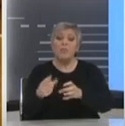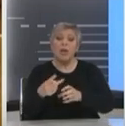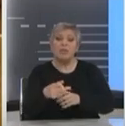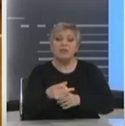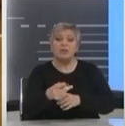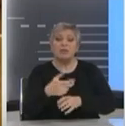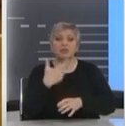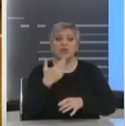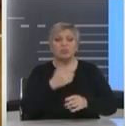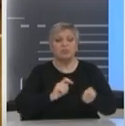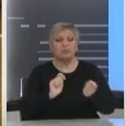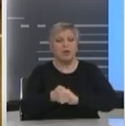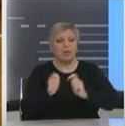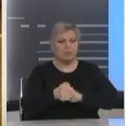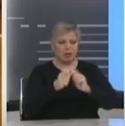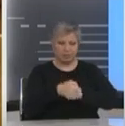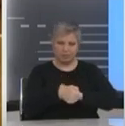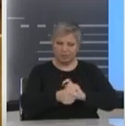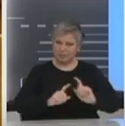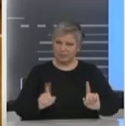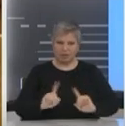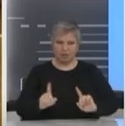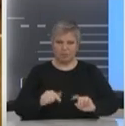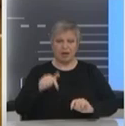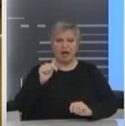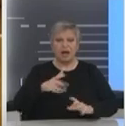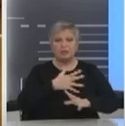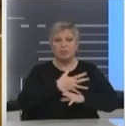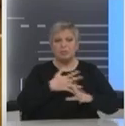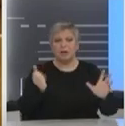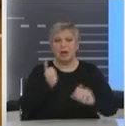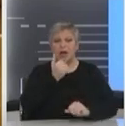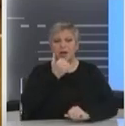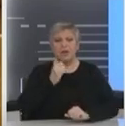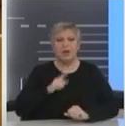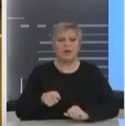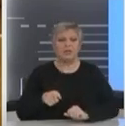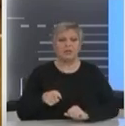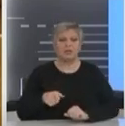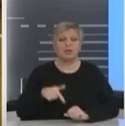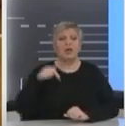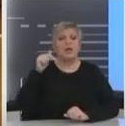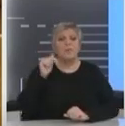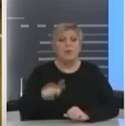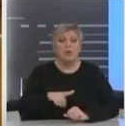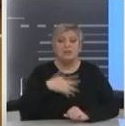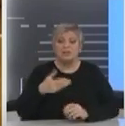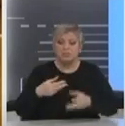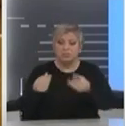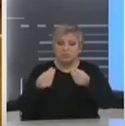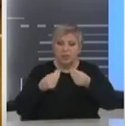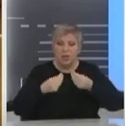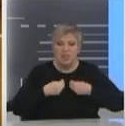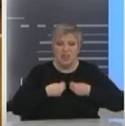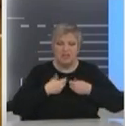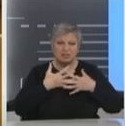το μεγάλο σφάλμα, το μεγάλο, αν θέλετε, μεγάλη ζημιά που έχετε επιφέρει και στην δημόσια συζήτηση. Διότι